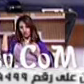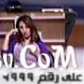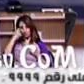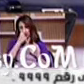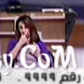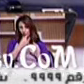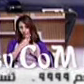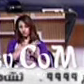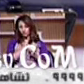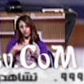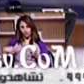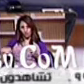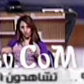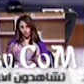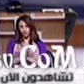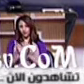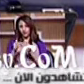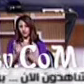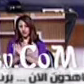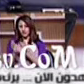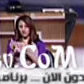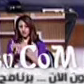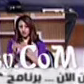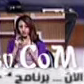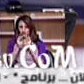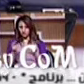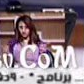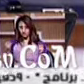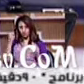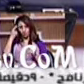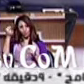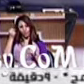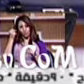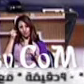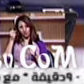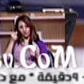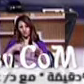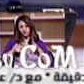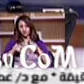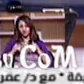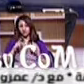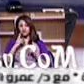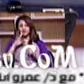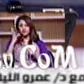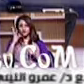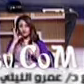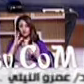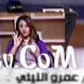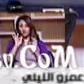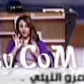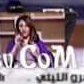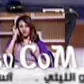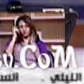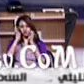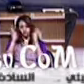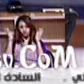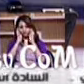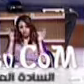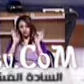للحكومه للاحزاب للطيارات السياسيه والمعارضه اختبار للشباب وللكبار وحكماء الامه